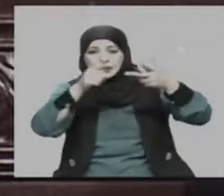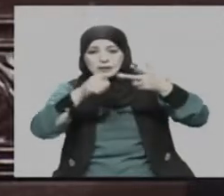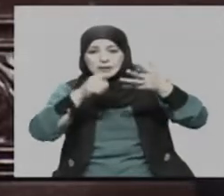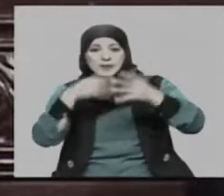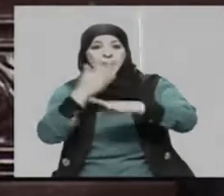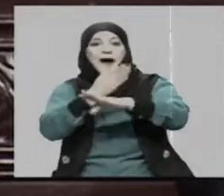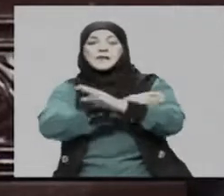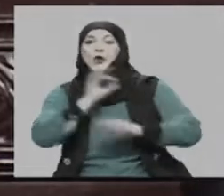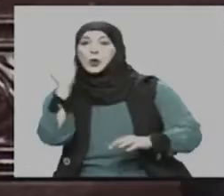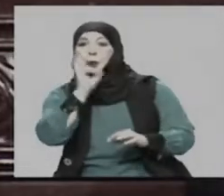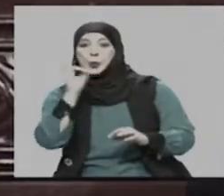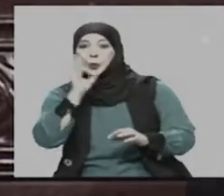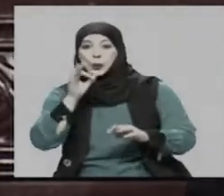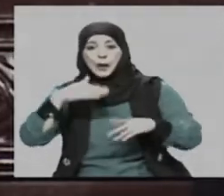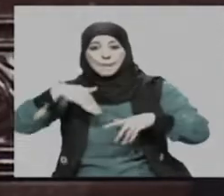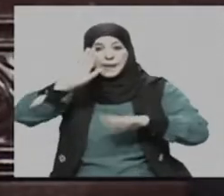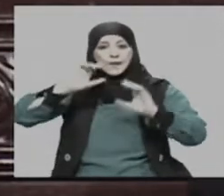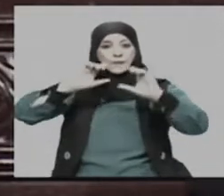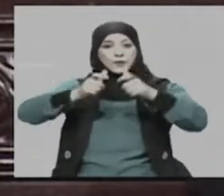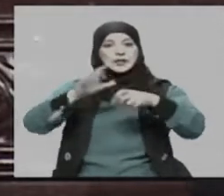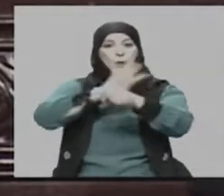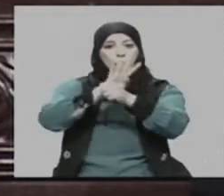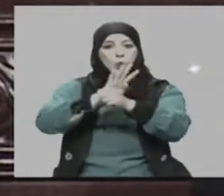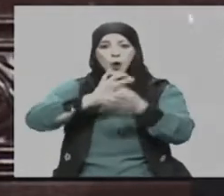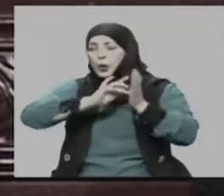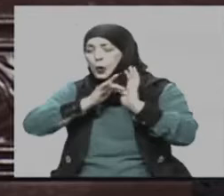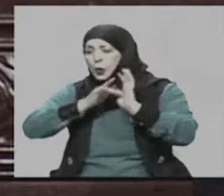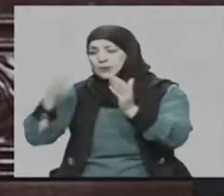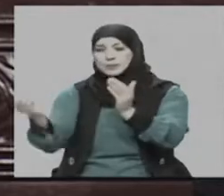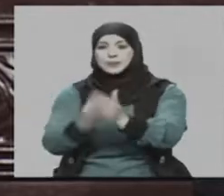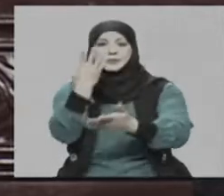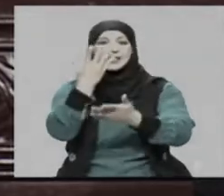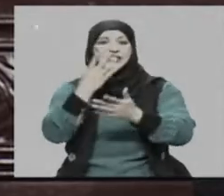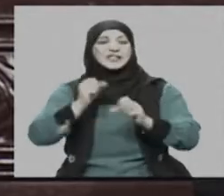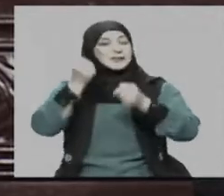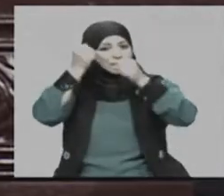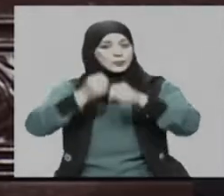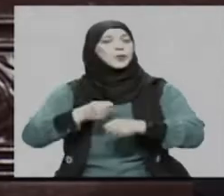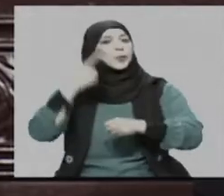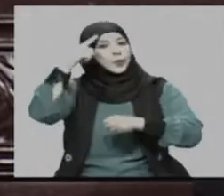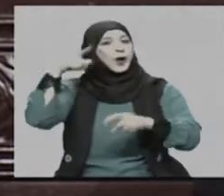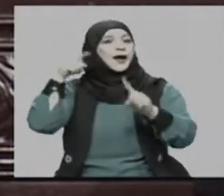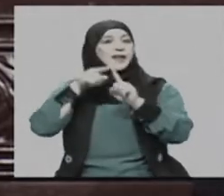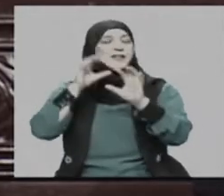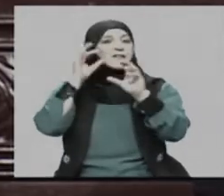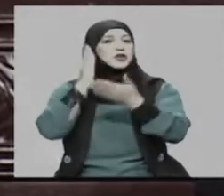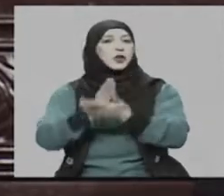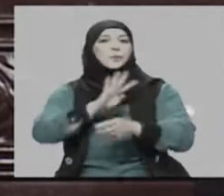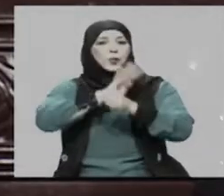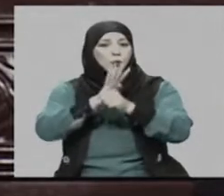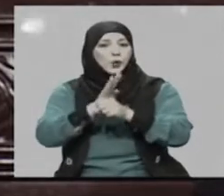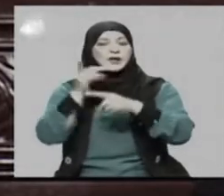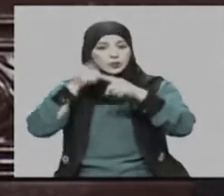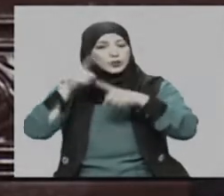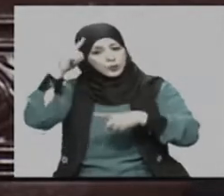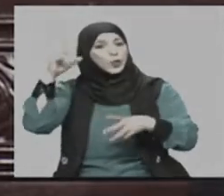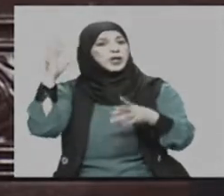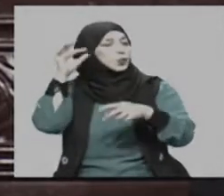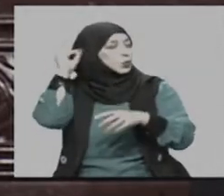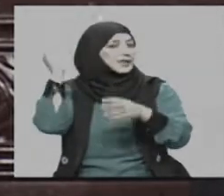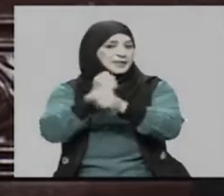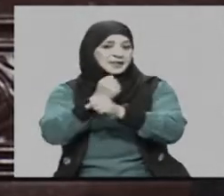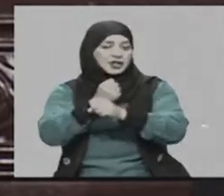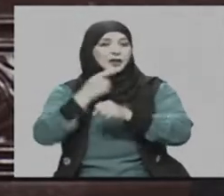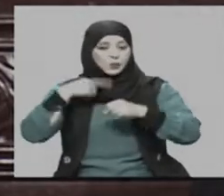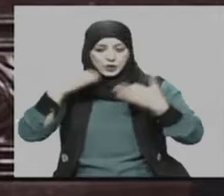موجودة، تولدت وتخلقت من أجل مقاومة هالوباء ومن أجل تحقيق هالنجاح اللي حققناه، واللي